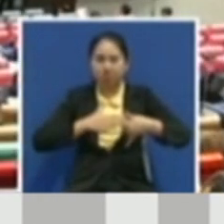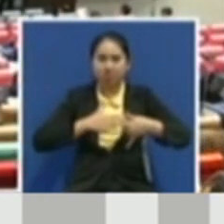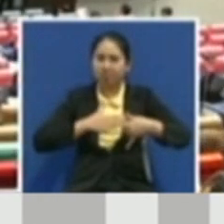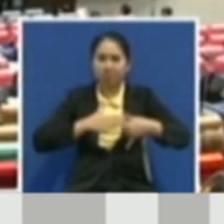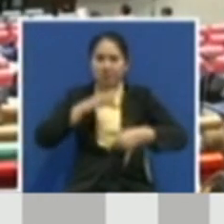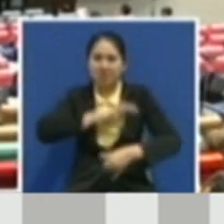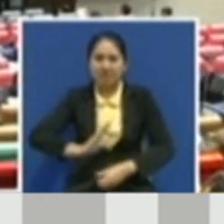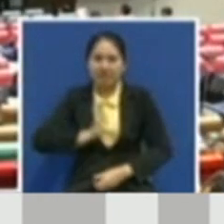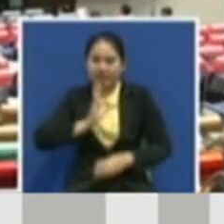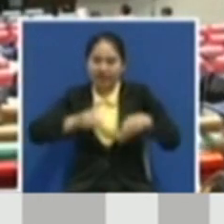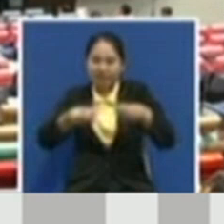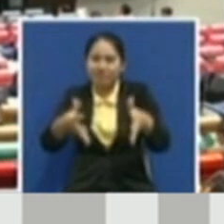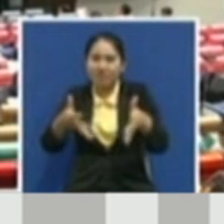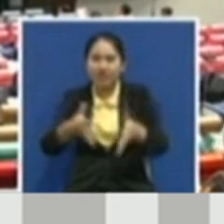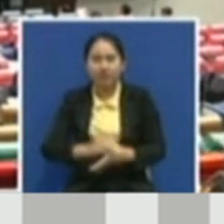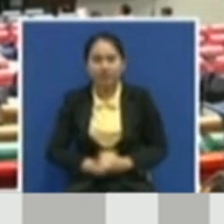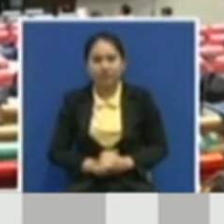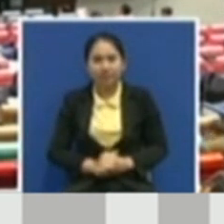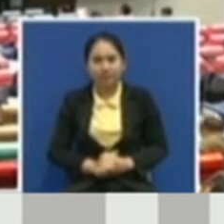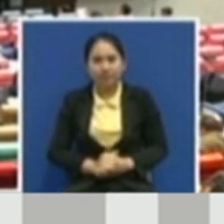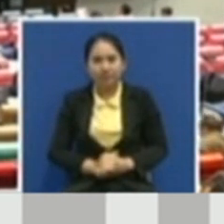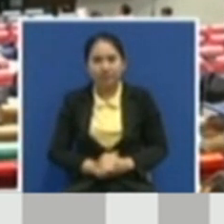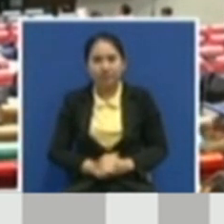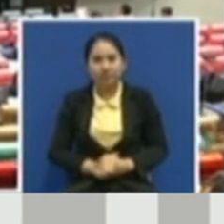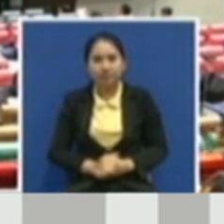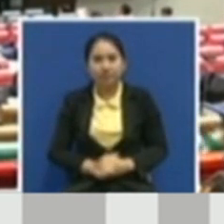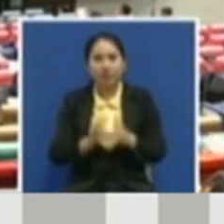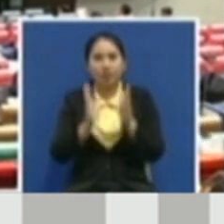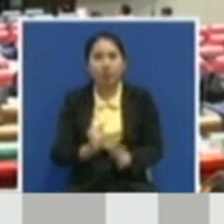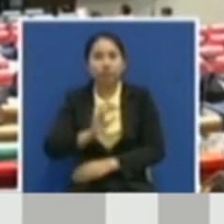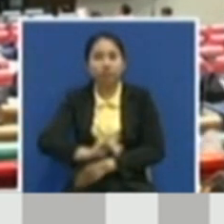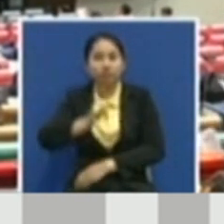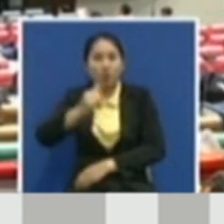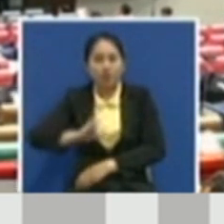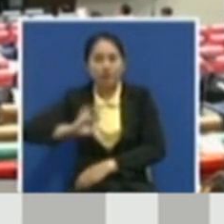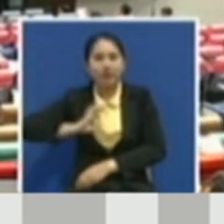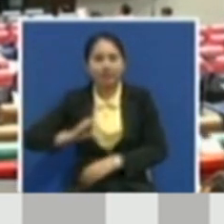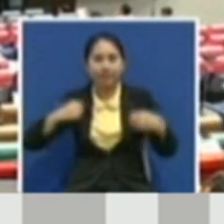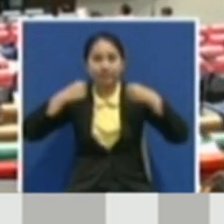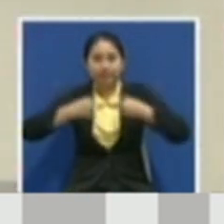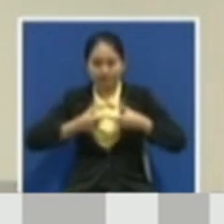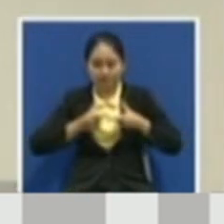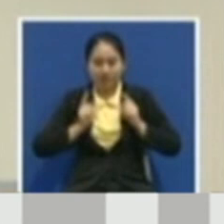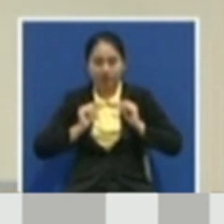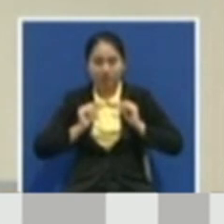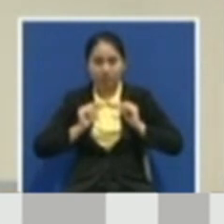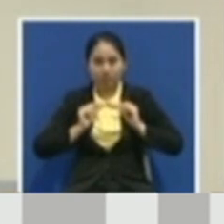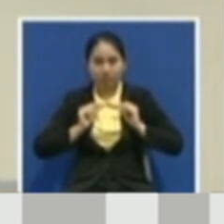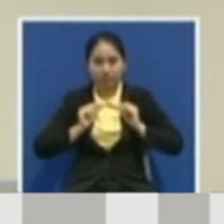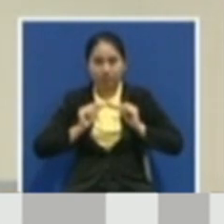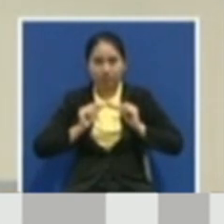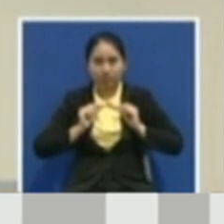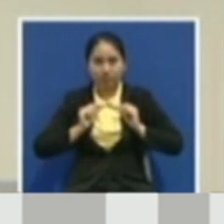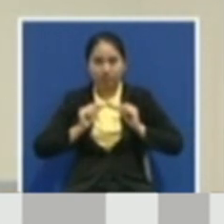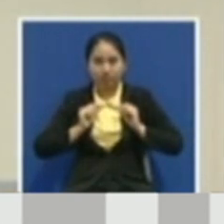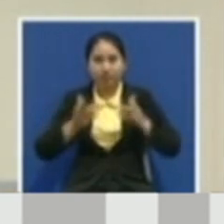บบคือเราเนี่ยมันเป็นแบบสังคมที่แบบว่าอะไรบางอย่างก็ไปแห่ตามฝรั่ง แล้วมันเรียนแบบมาแบบไม่มีเหตุมีผลนะเรื่องผูก